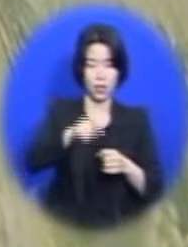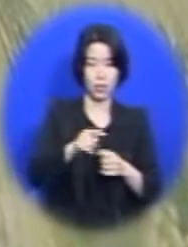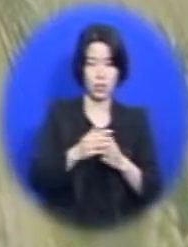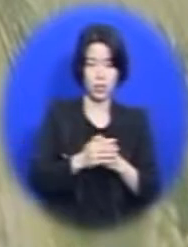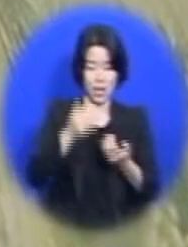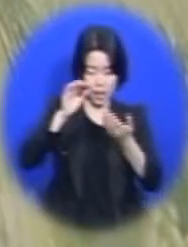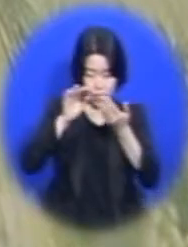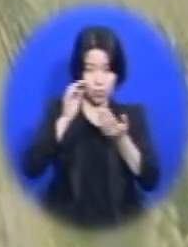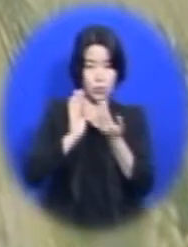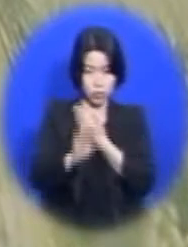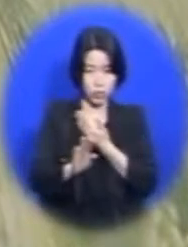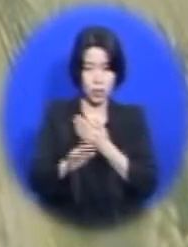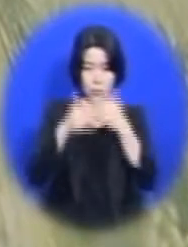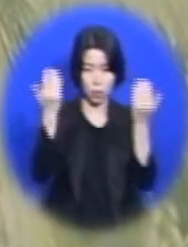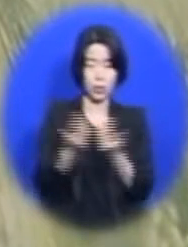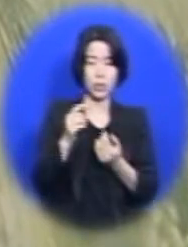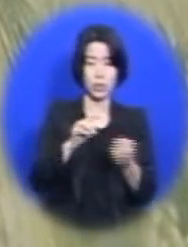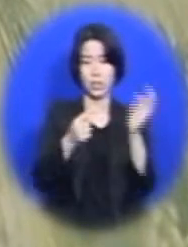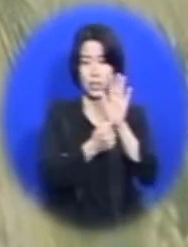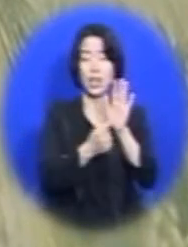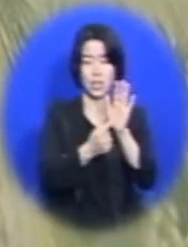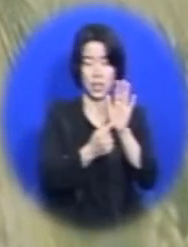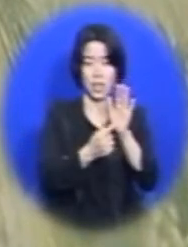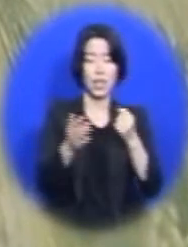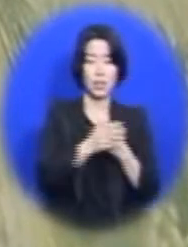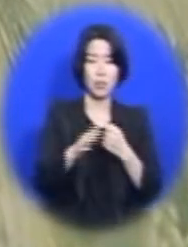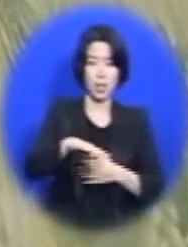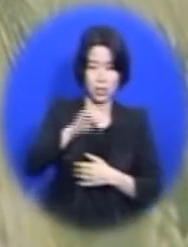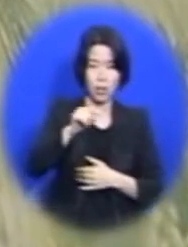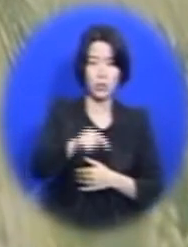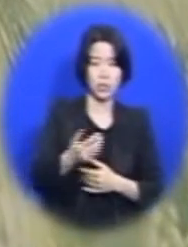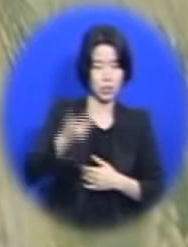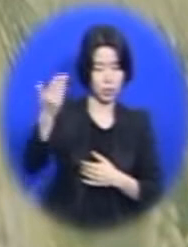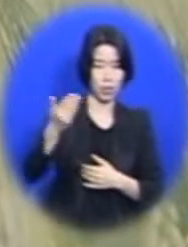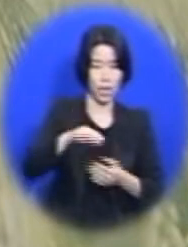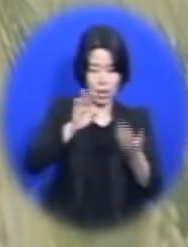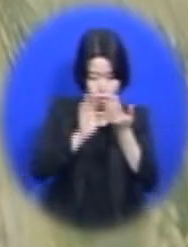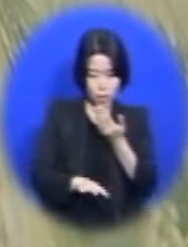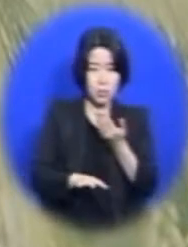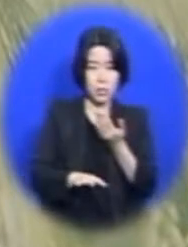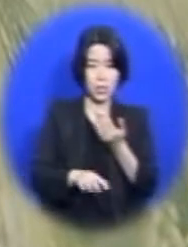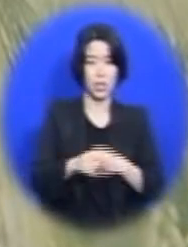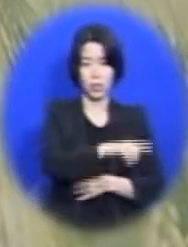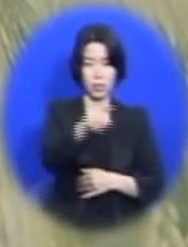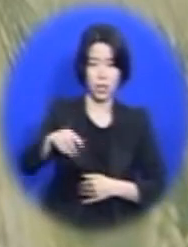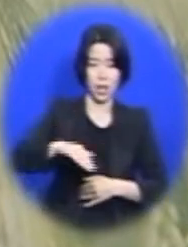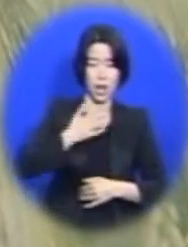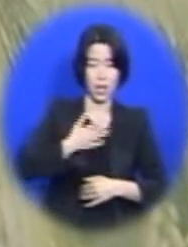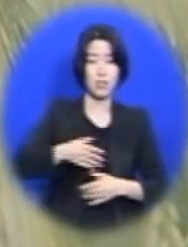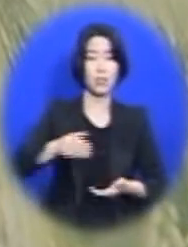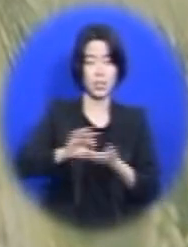것을 상징하는 겁니다. 그래서 바치라는 거예요. 첫 것은 나머지들은 너희들이 알아서 쓰되 첫 번째